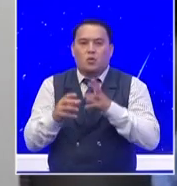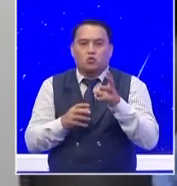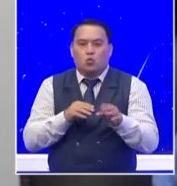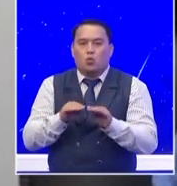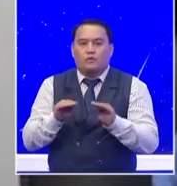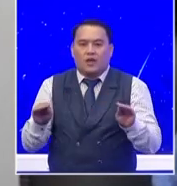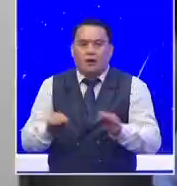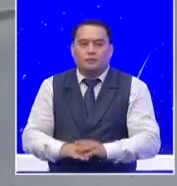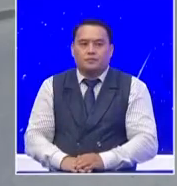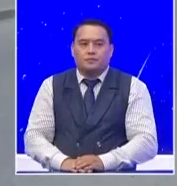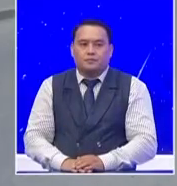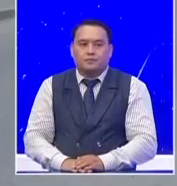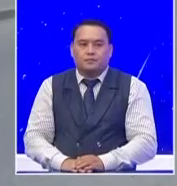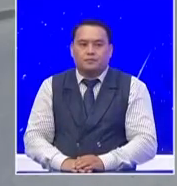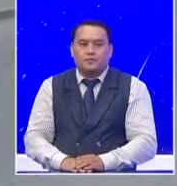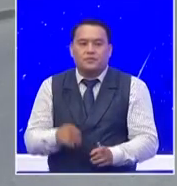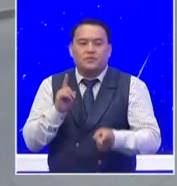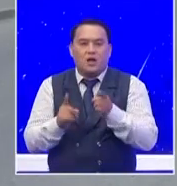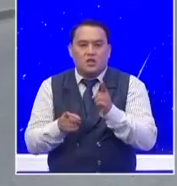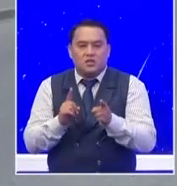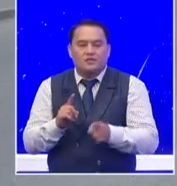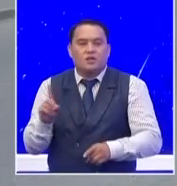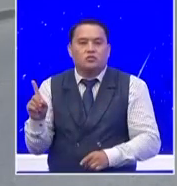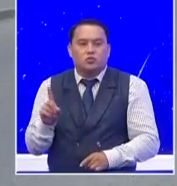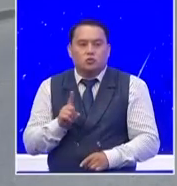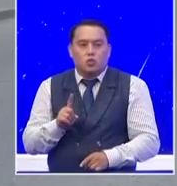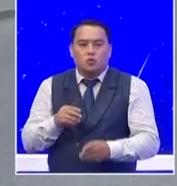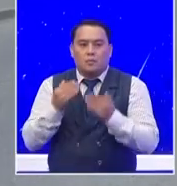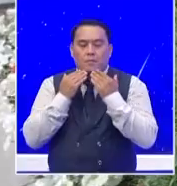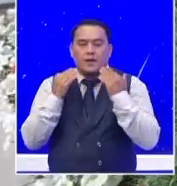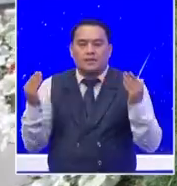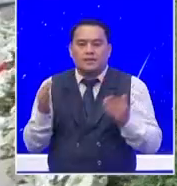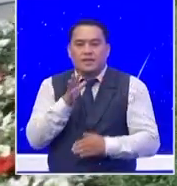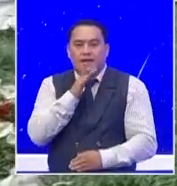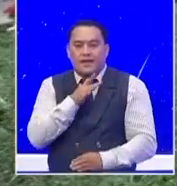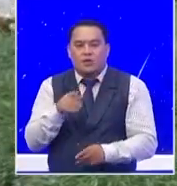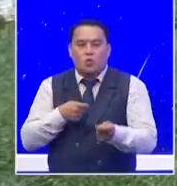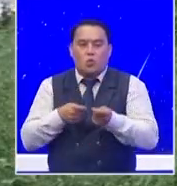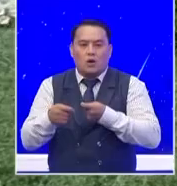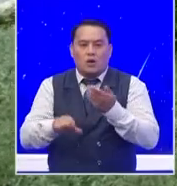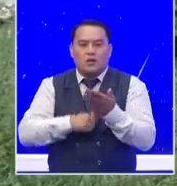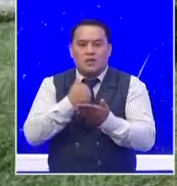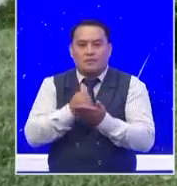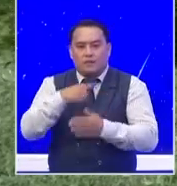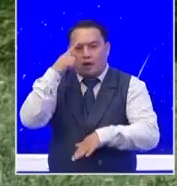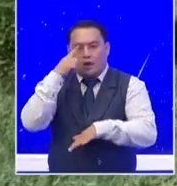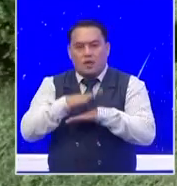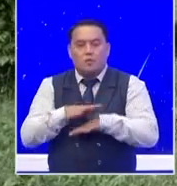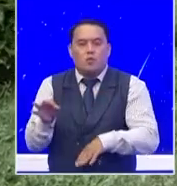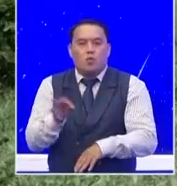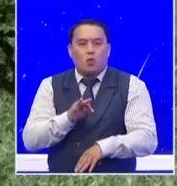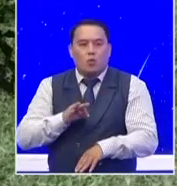международного уровня. Действительно, следует отметить, что всего за последние несколько лет под руководством главы региона Аманды